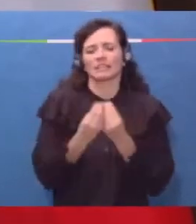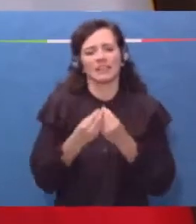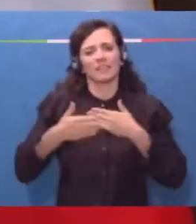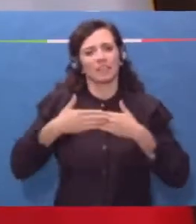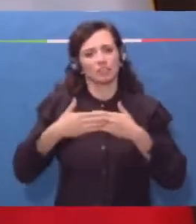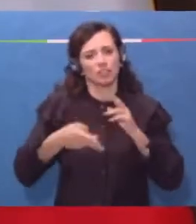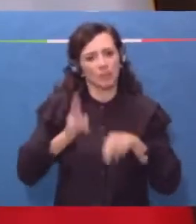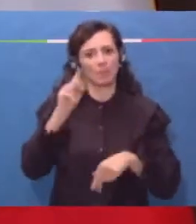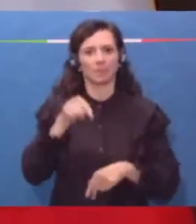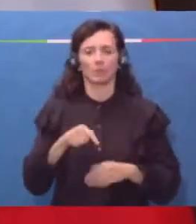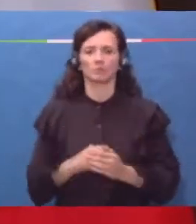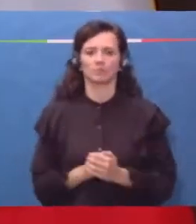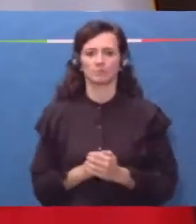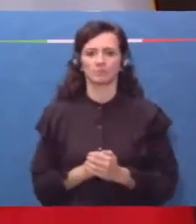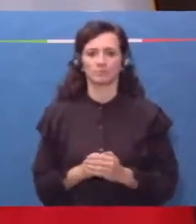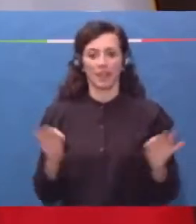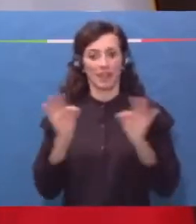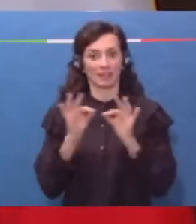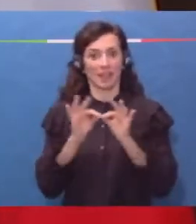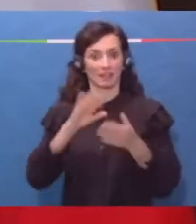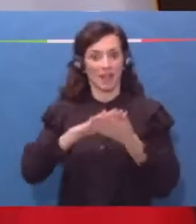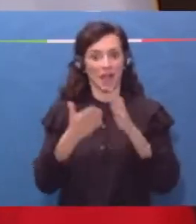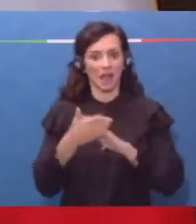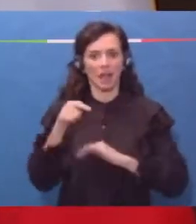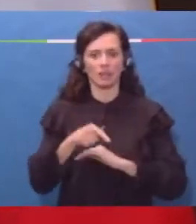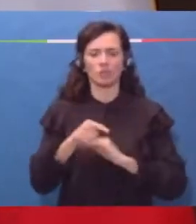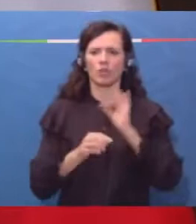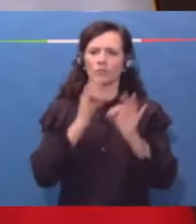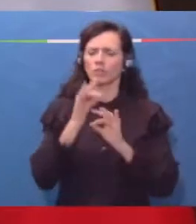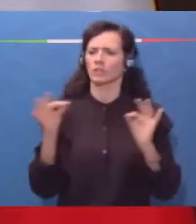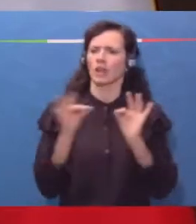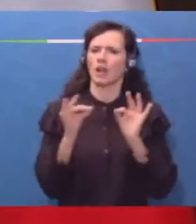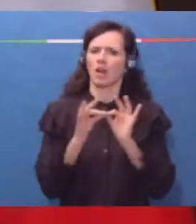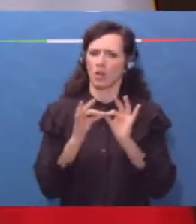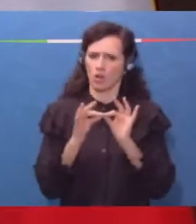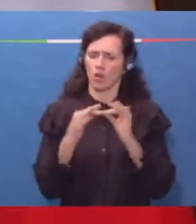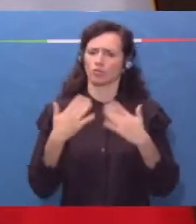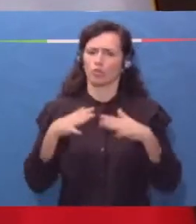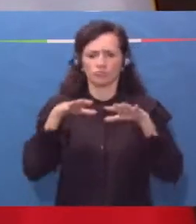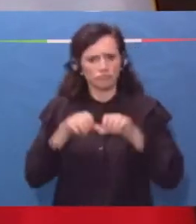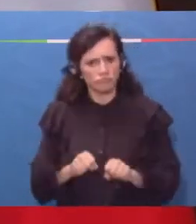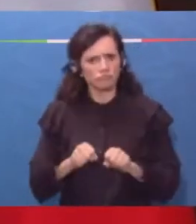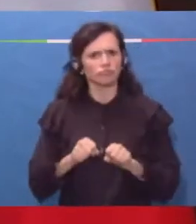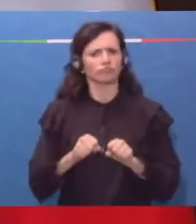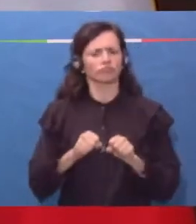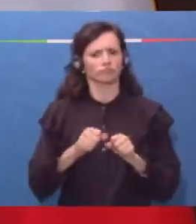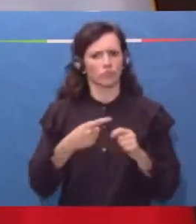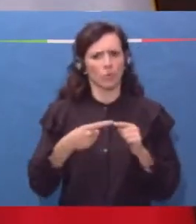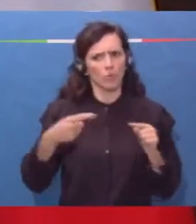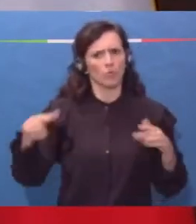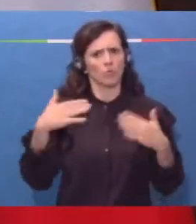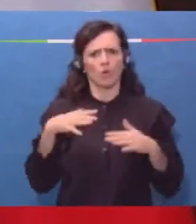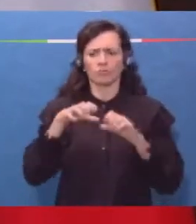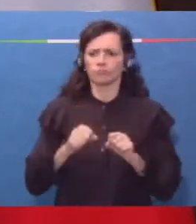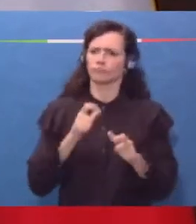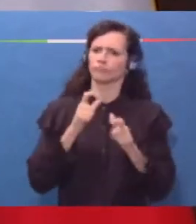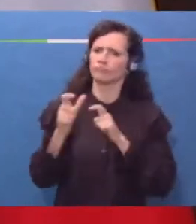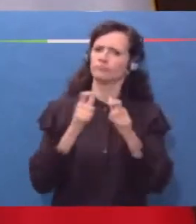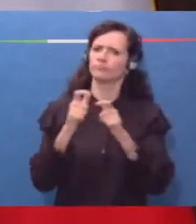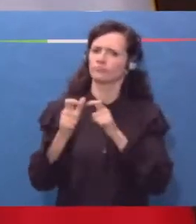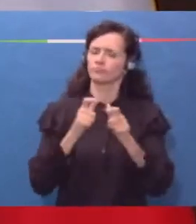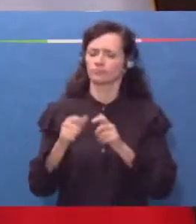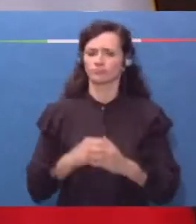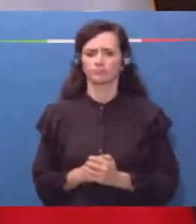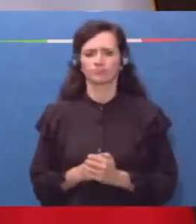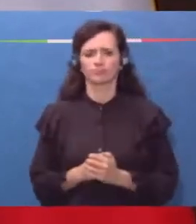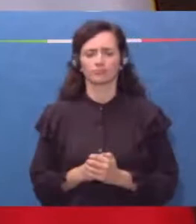Questo trattato è il risultato di un lungo e intenso negoziato. Devo rivolgere prima di tutto un